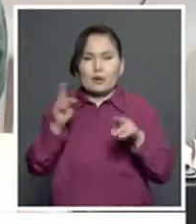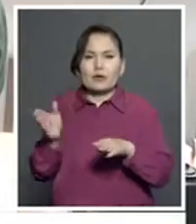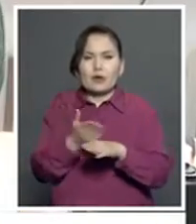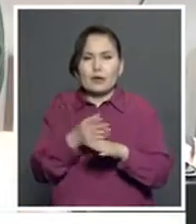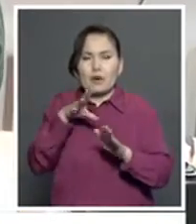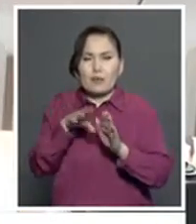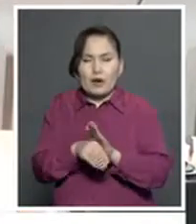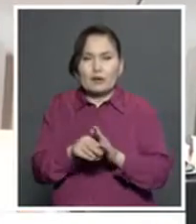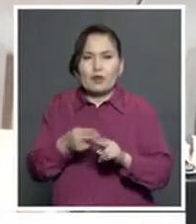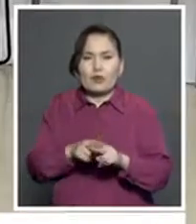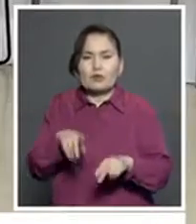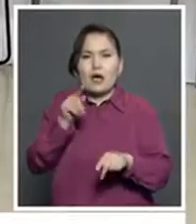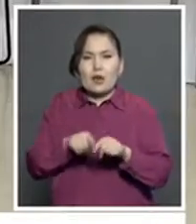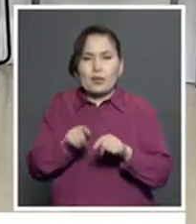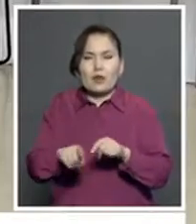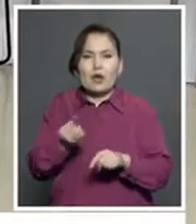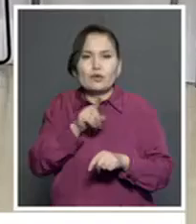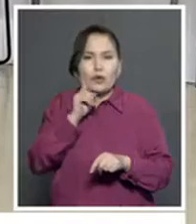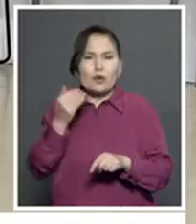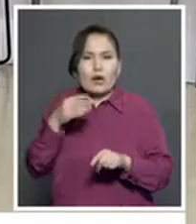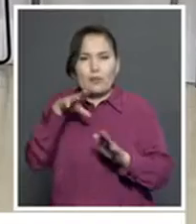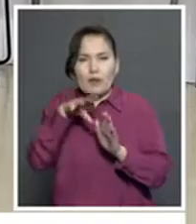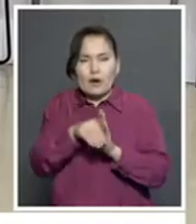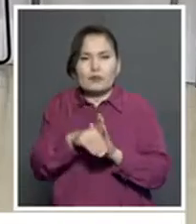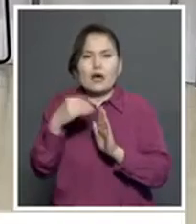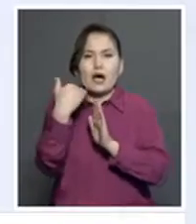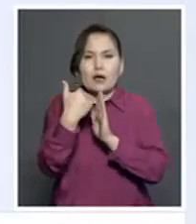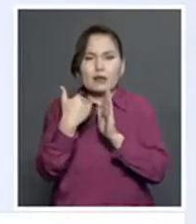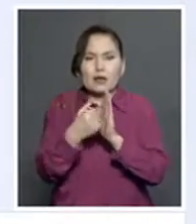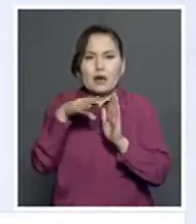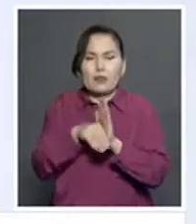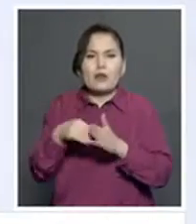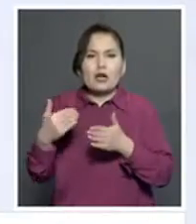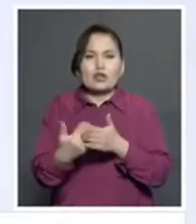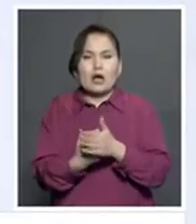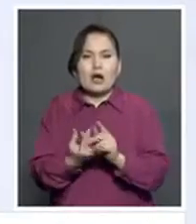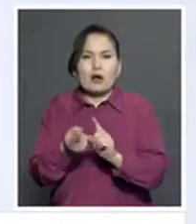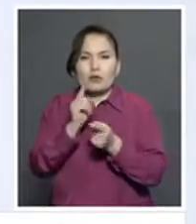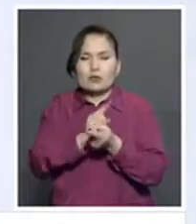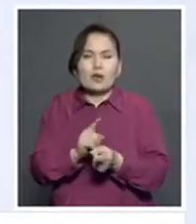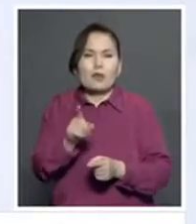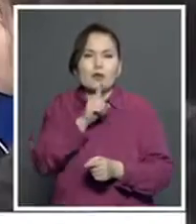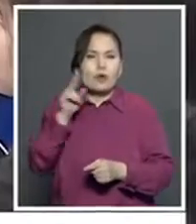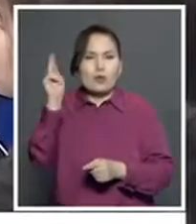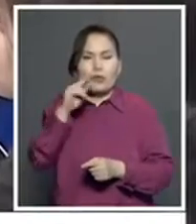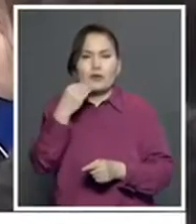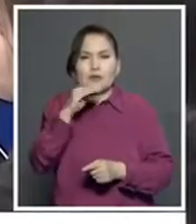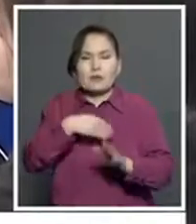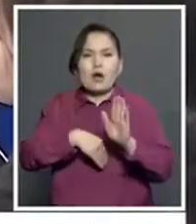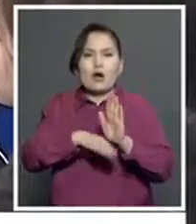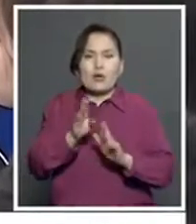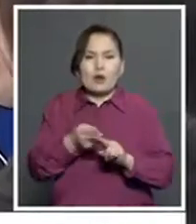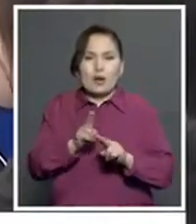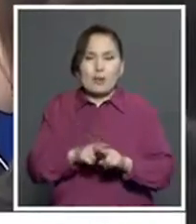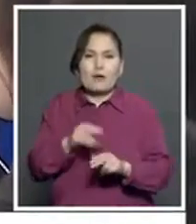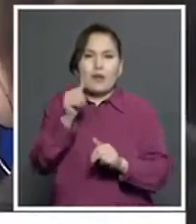орнына аттестациялау жүргізіледі. Осылайша колледждерге енгізілген жаңа реформа студенттердің сапалы білім алуын көздейді. Ал оны тиімді пайдалану